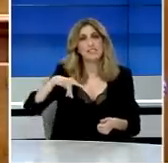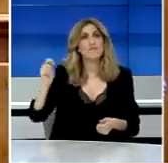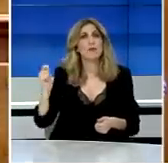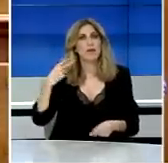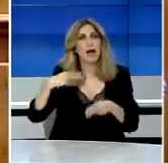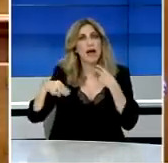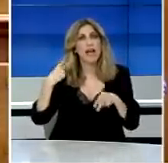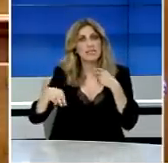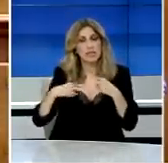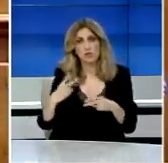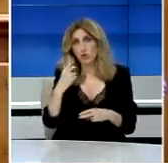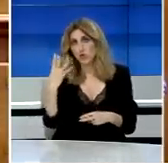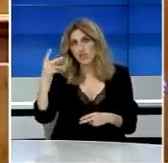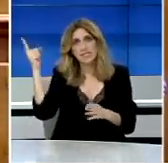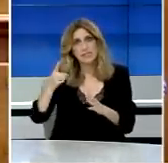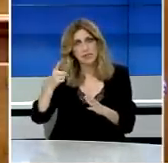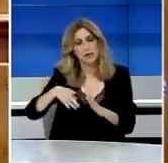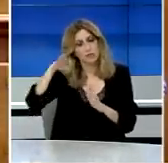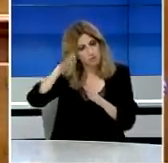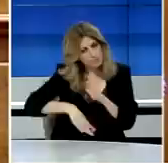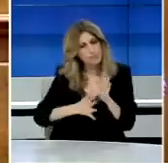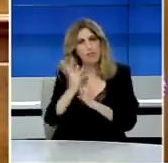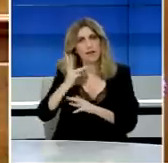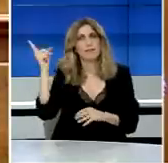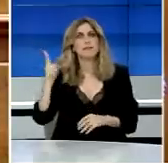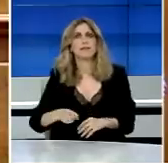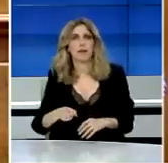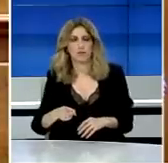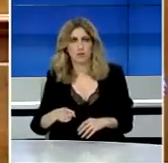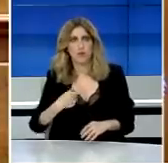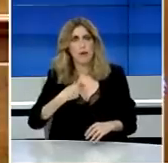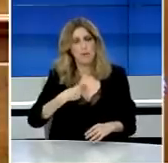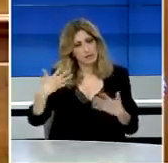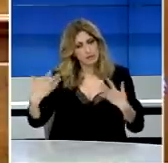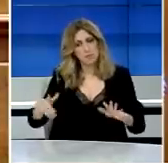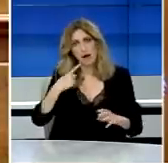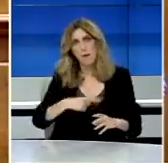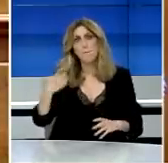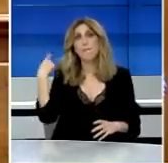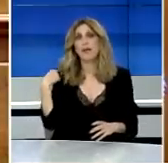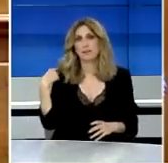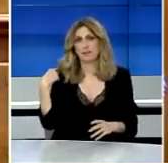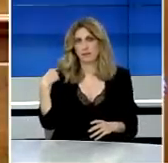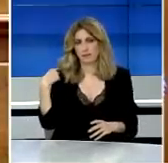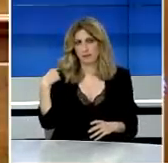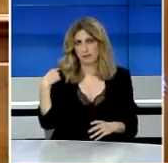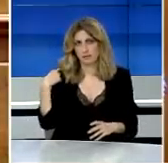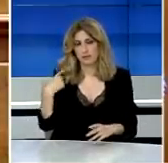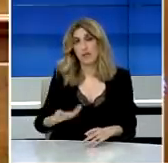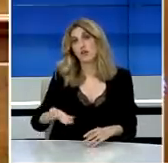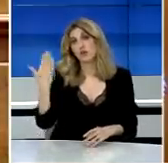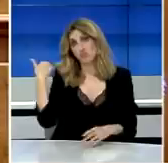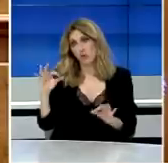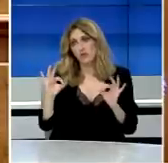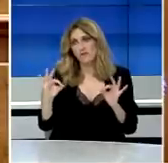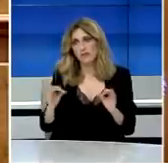από το 24% στο 13%. Όταν εμείς το κάναμε αυτό πέρυσι, ακριβώς επειδή ήταν στενά τα δημοσιονομικά